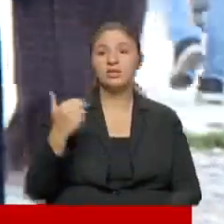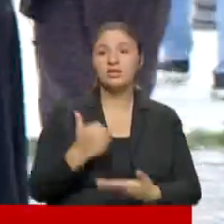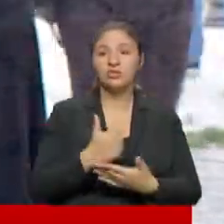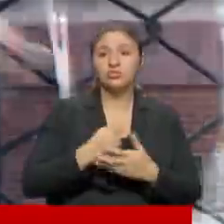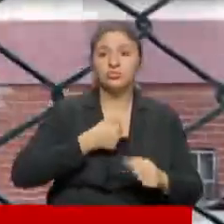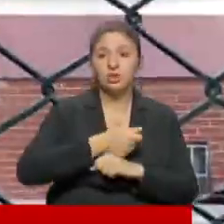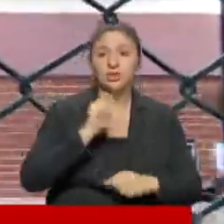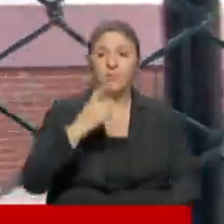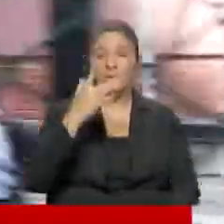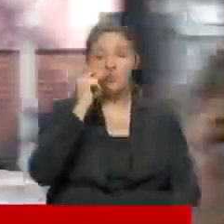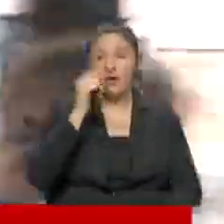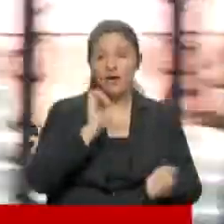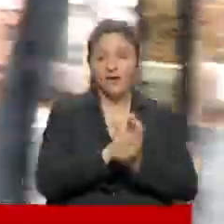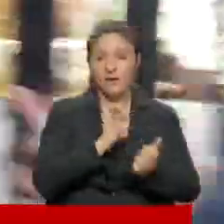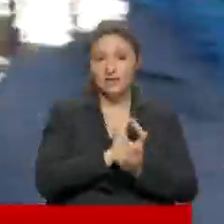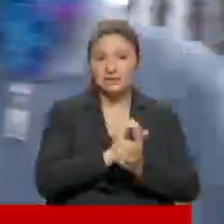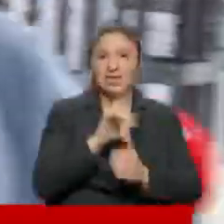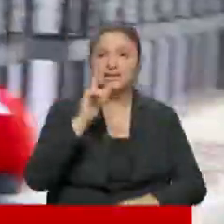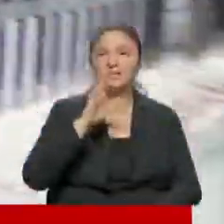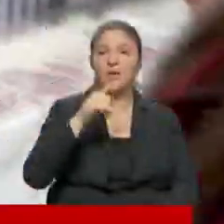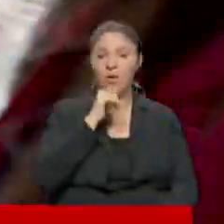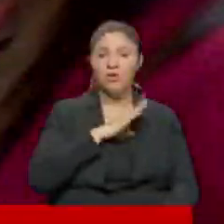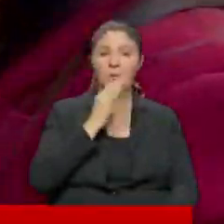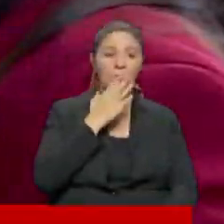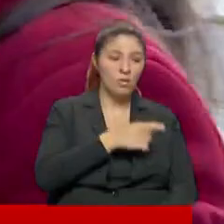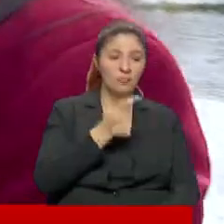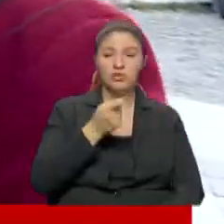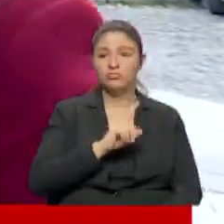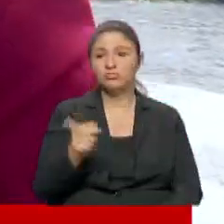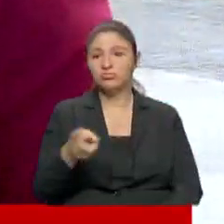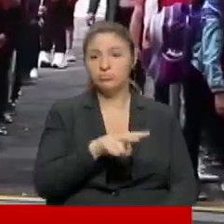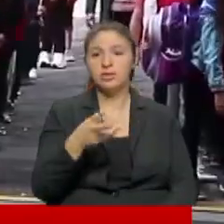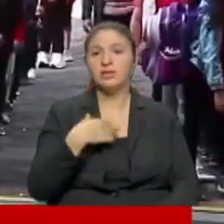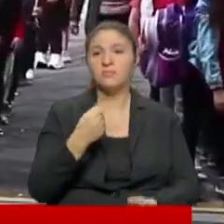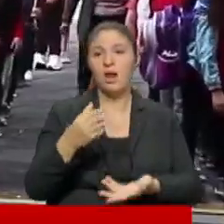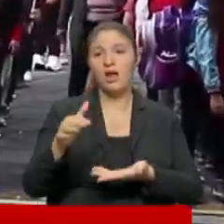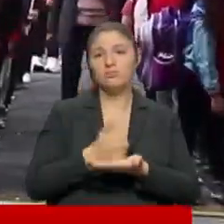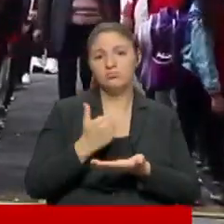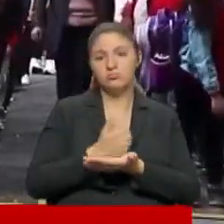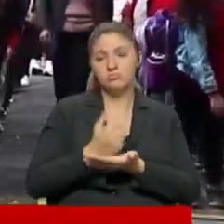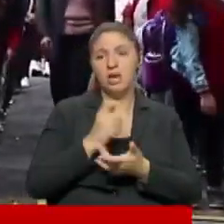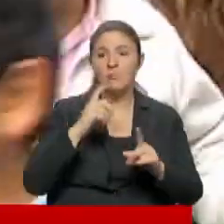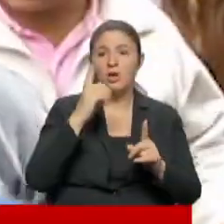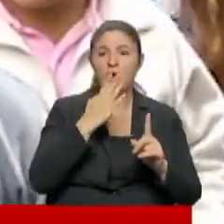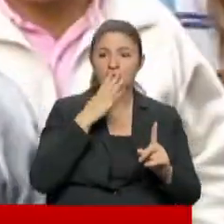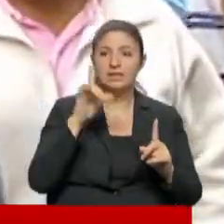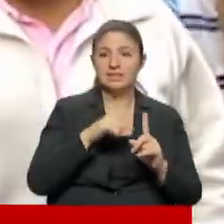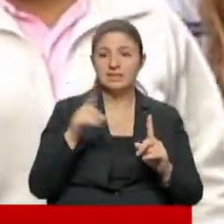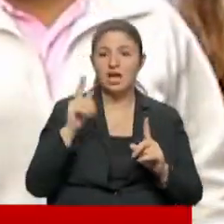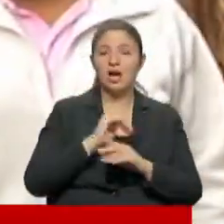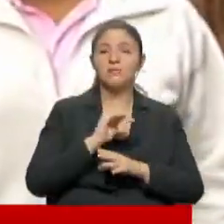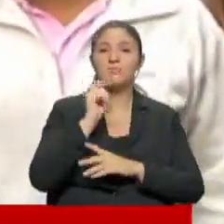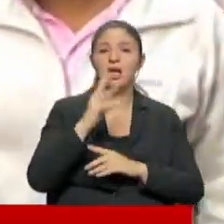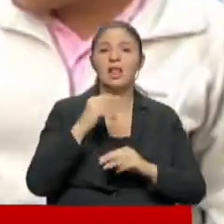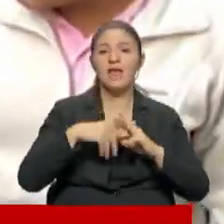geçim mücadelesi veren 5 kişilik ailesinde liseye giden oğlu hem okuyor hem de çalışıp kendi harçlığını çıkarıyor. İlkokuldan liseye hayat